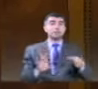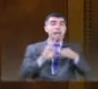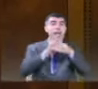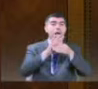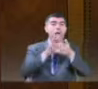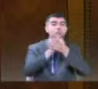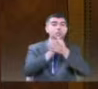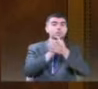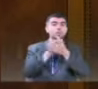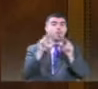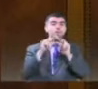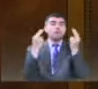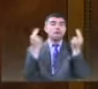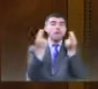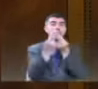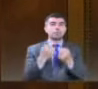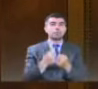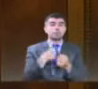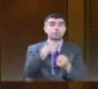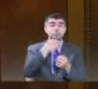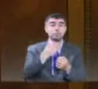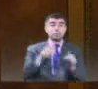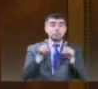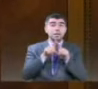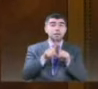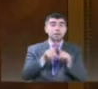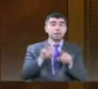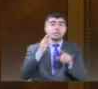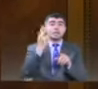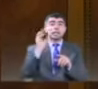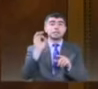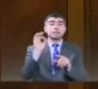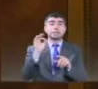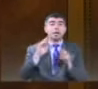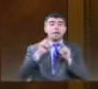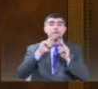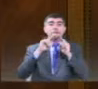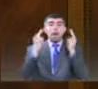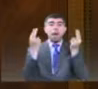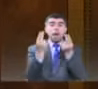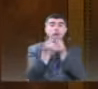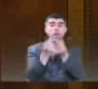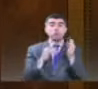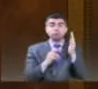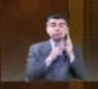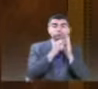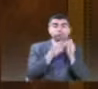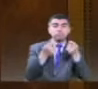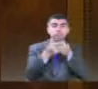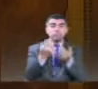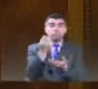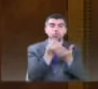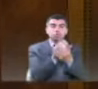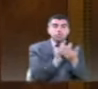المغرب وهذه المنظمة التي تضم أكثر من 30 دولة متقدمة وصاعدة تجمع بين اعتماد